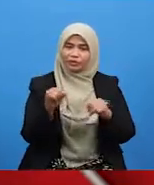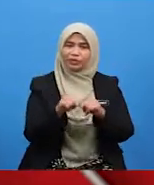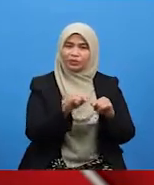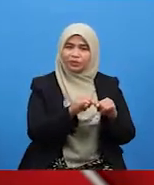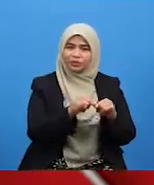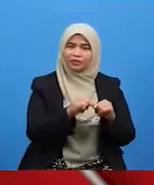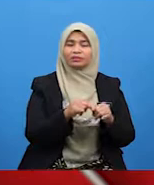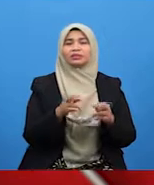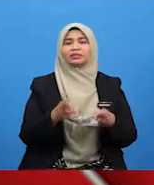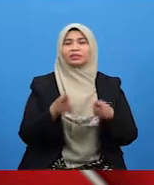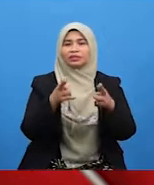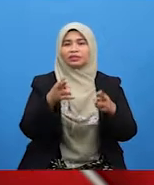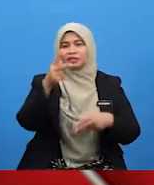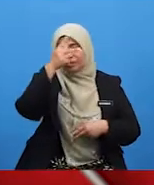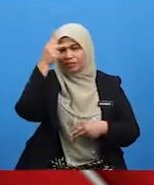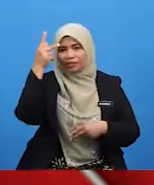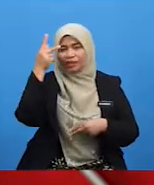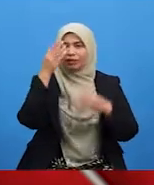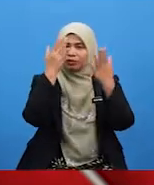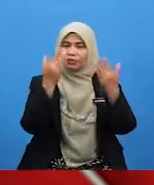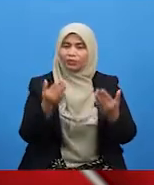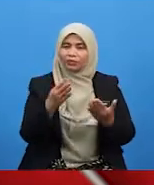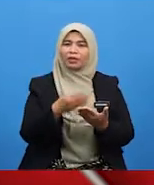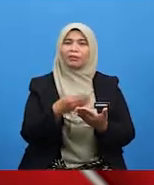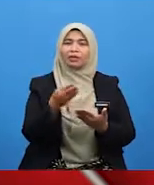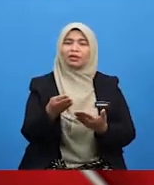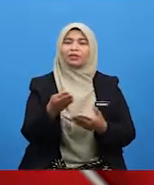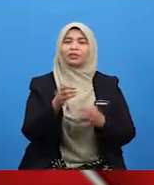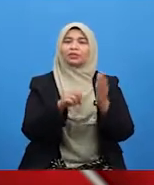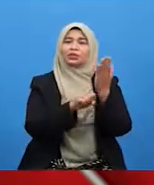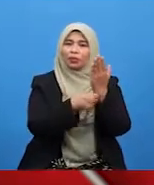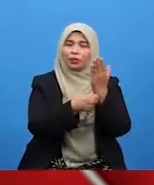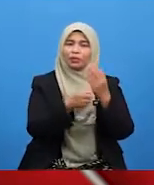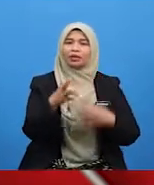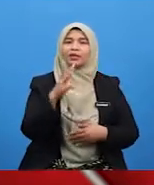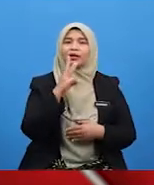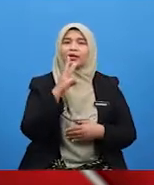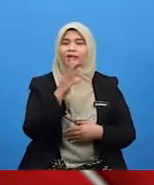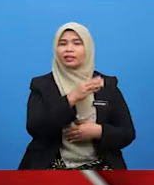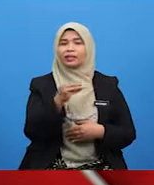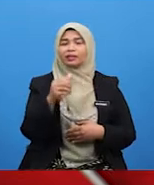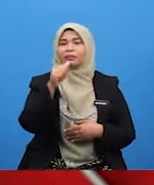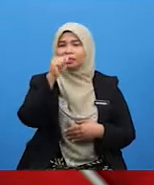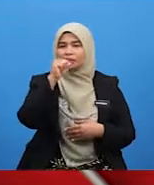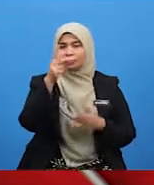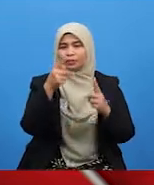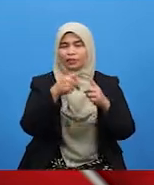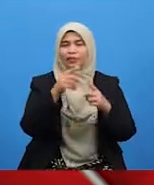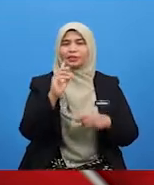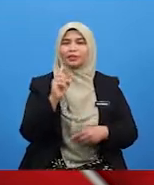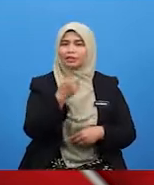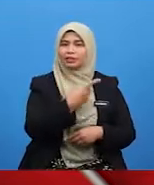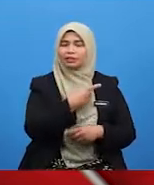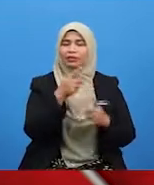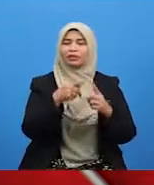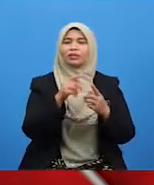rezeki kerana hujan memberikan sumber air dan minum kita kepada